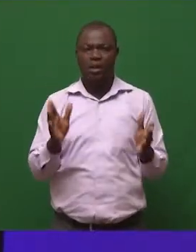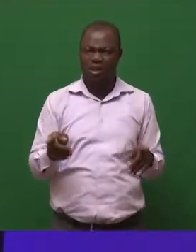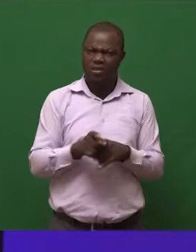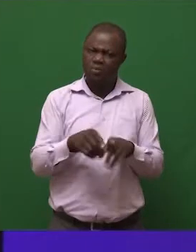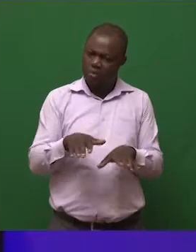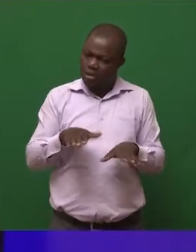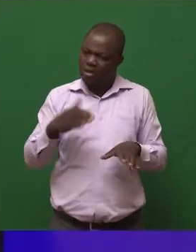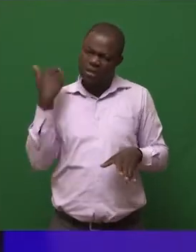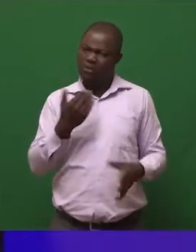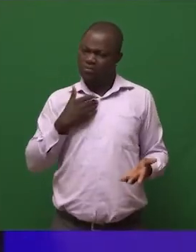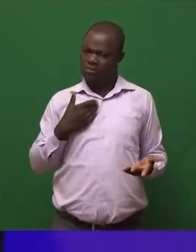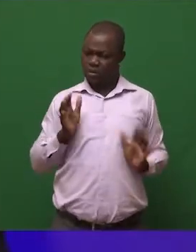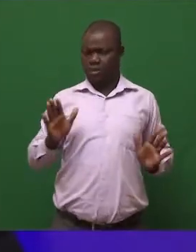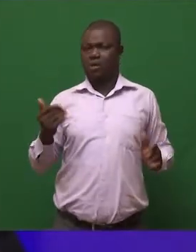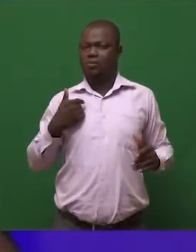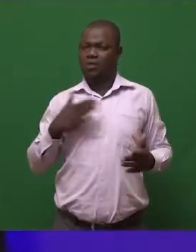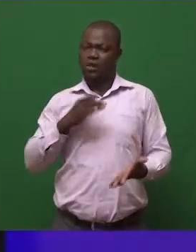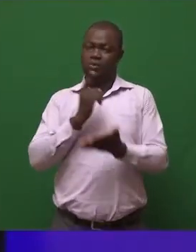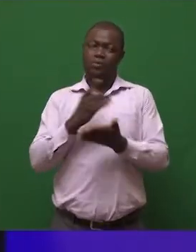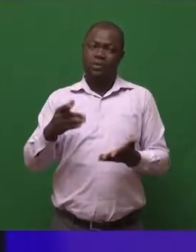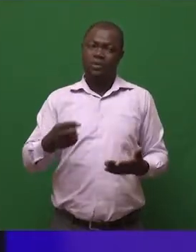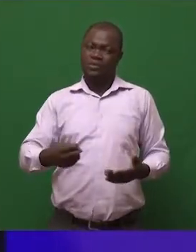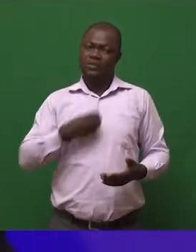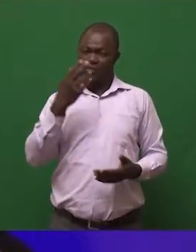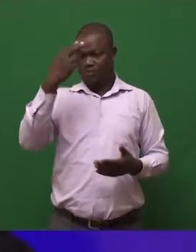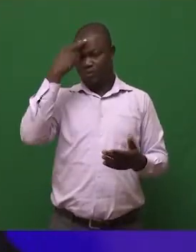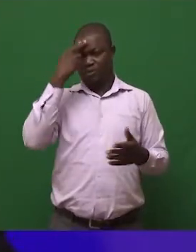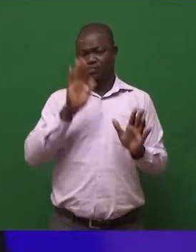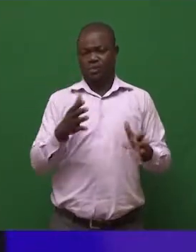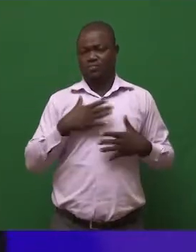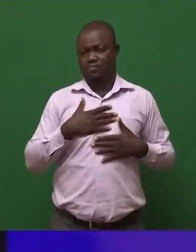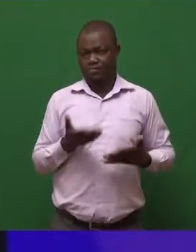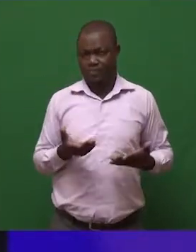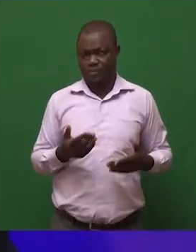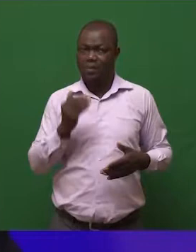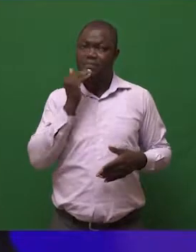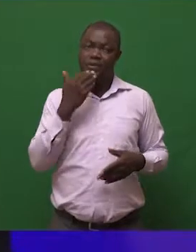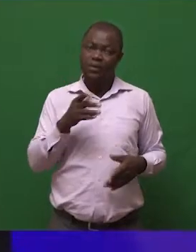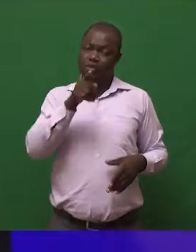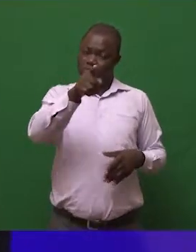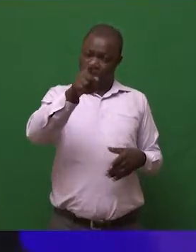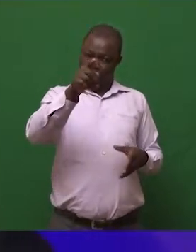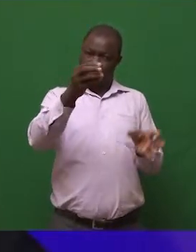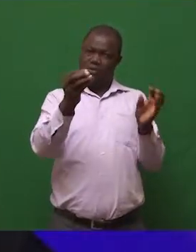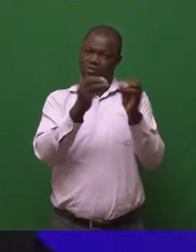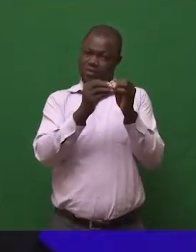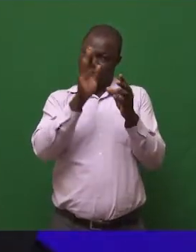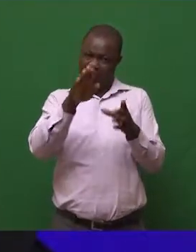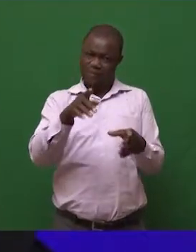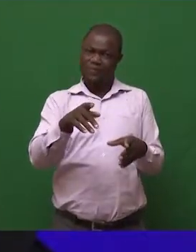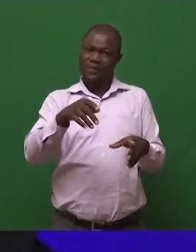aiwaka makuraisa tose takadai tinoda kuita iya inonzi pachirungu self policing zvinoreva kuti kudi